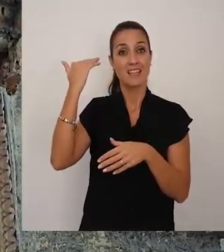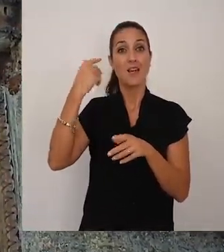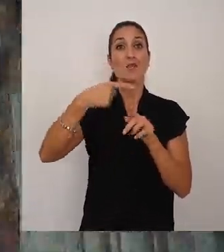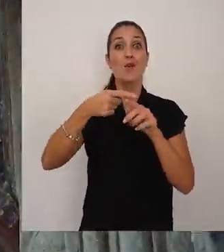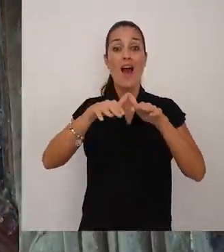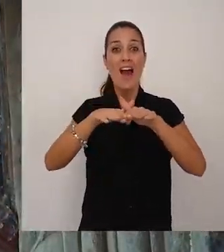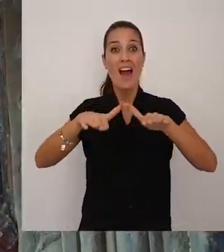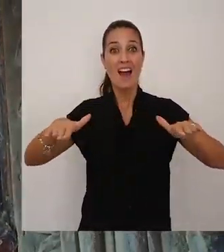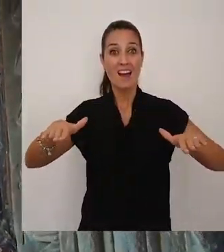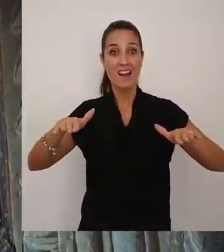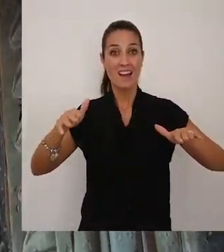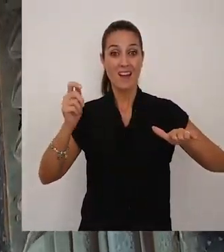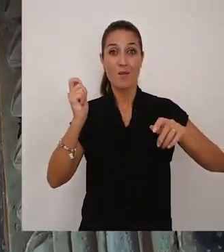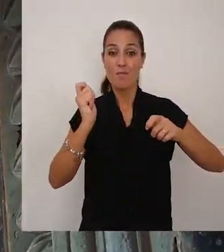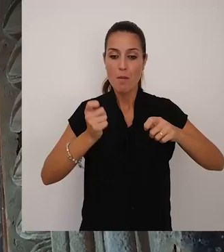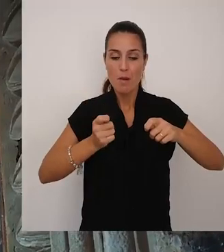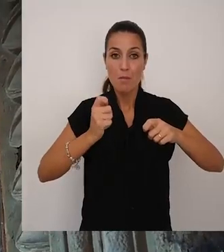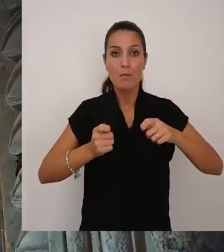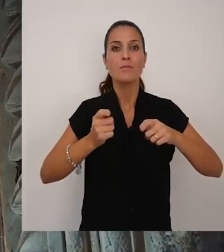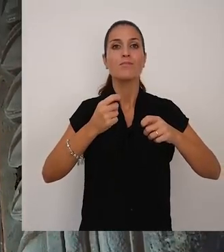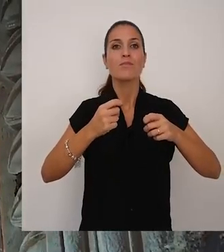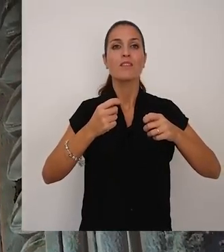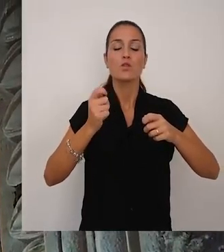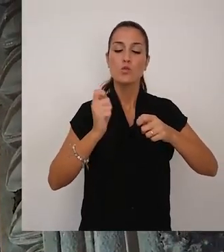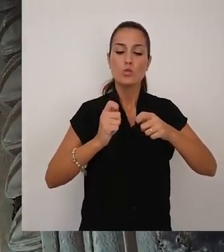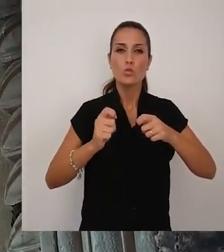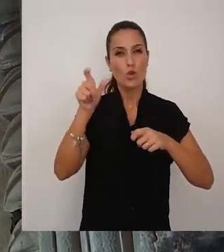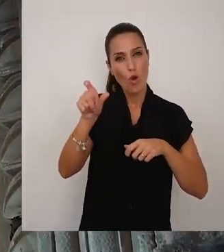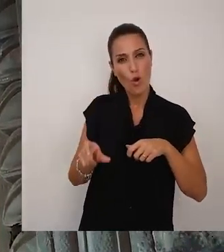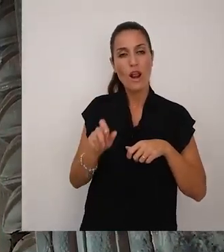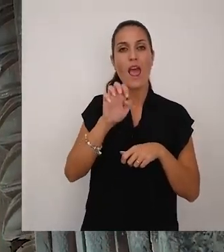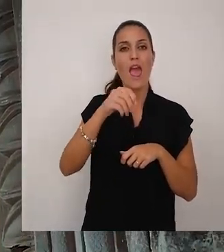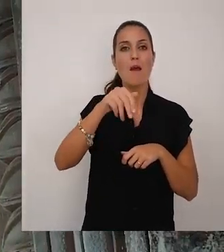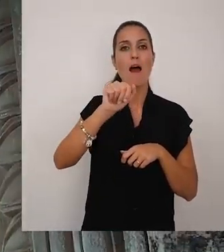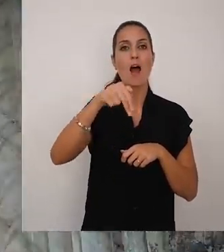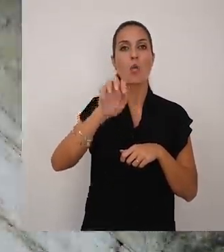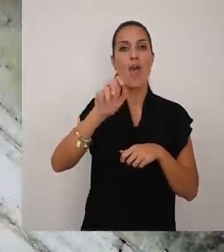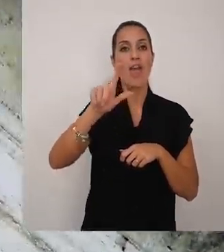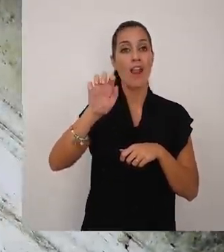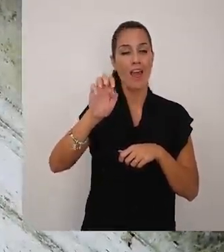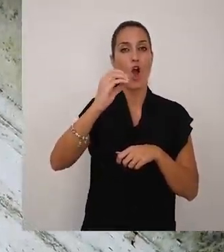altare realizzato nel Settecento dallo scultore Emanuele Orfano.